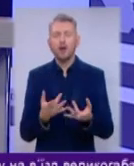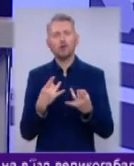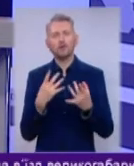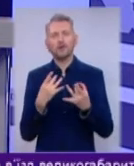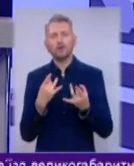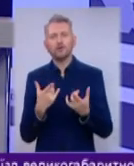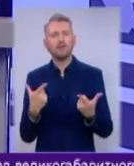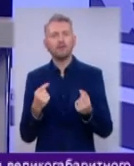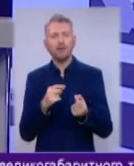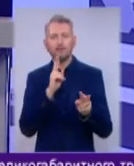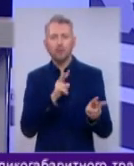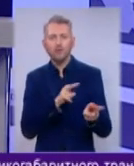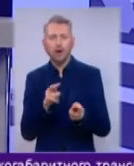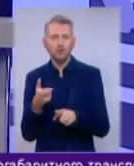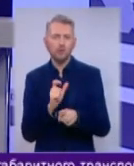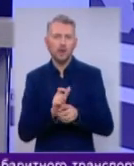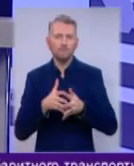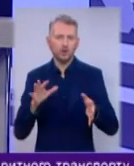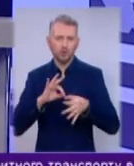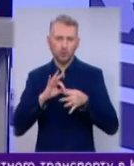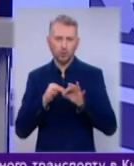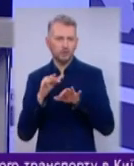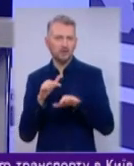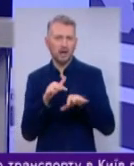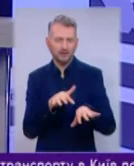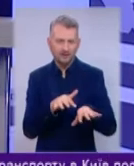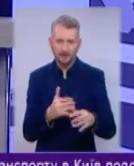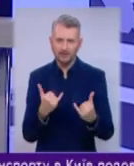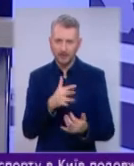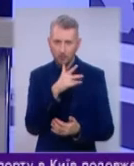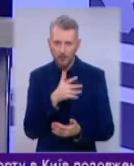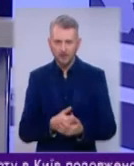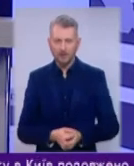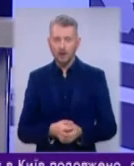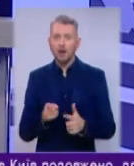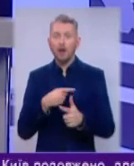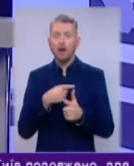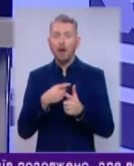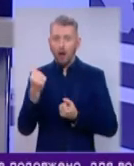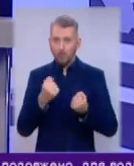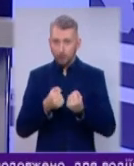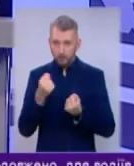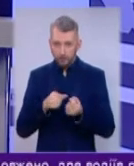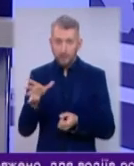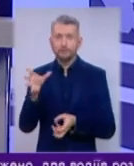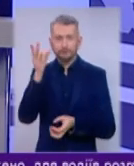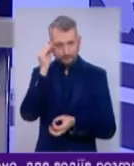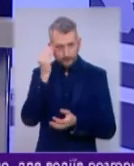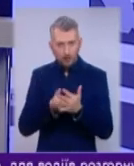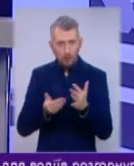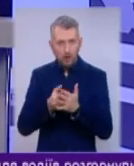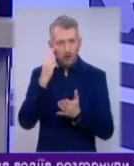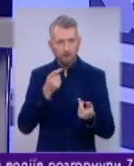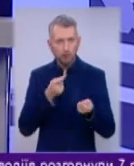Розкажи нам, будь ласка, де спостерігаються найбільші ускладнення на даний момент? І чи дослухаються водії до порад київської влади не